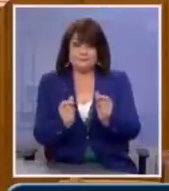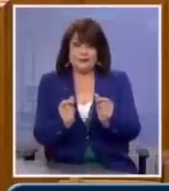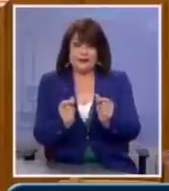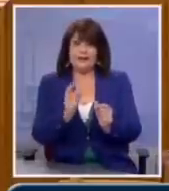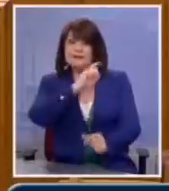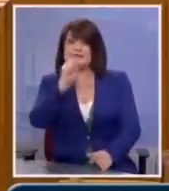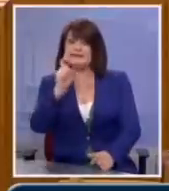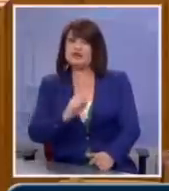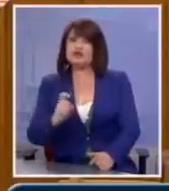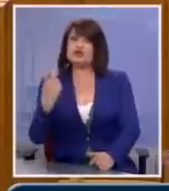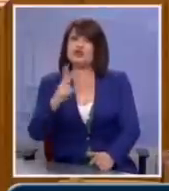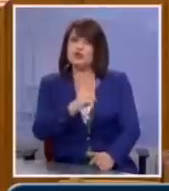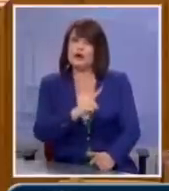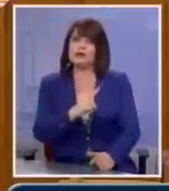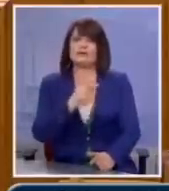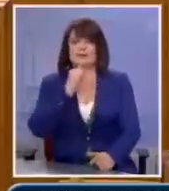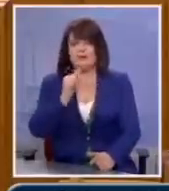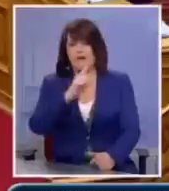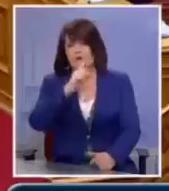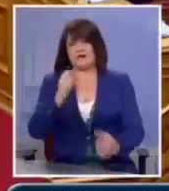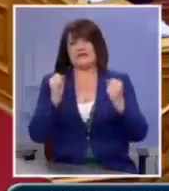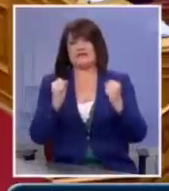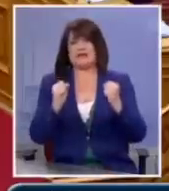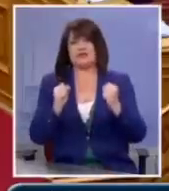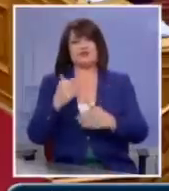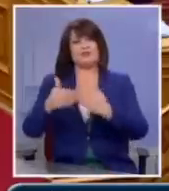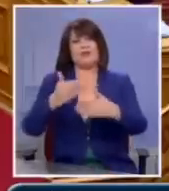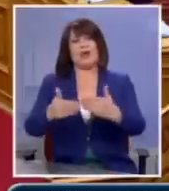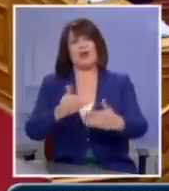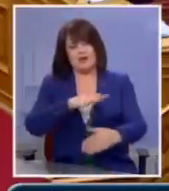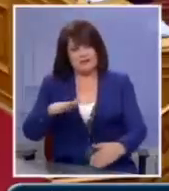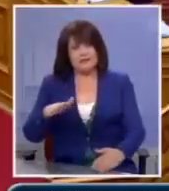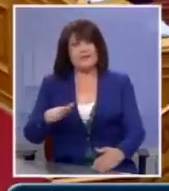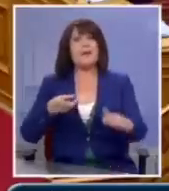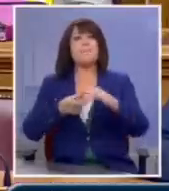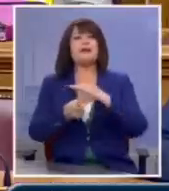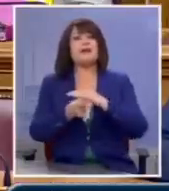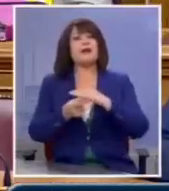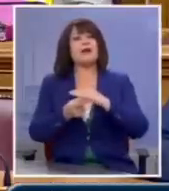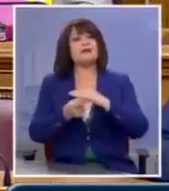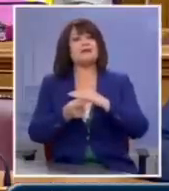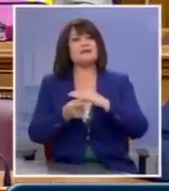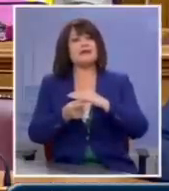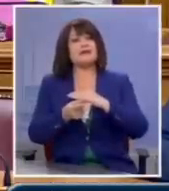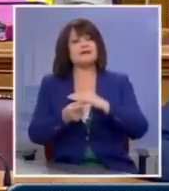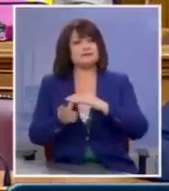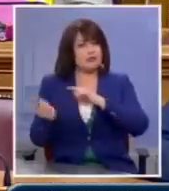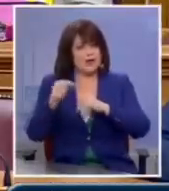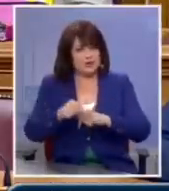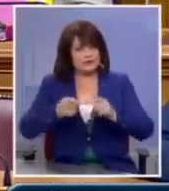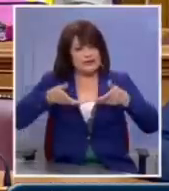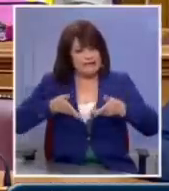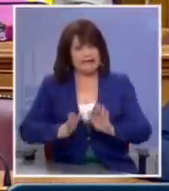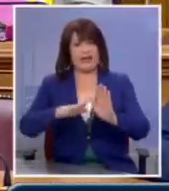της ζωής, της επιβίωσης και του μέλλοντος των παιδιών, των μεταναστών της πρώτης γενιάς